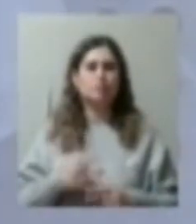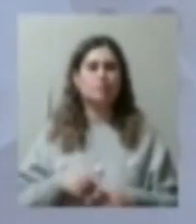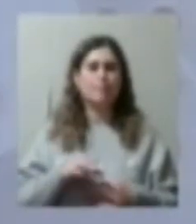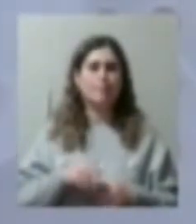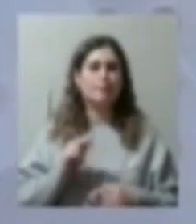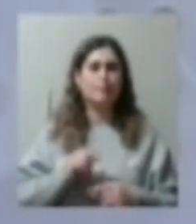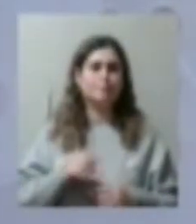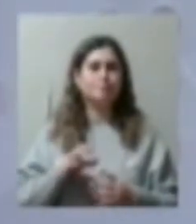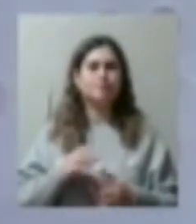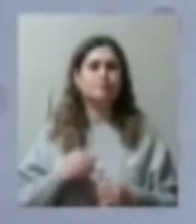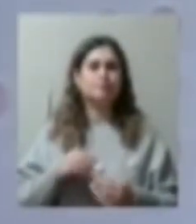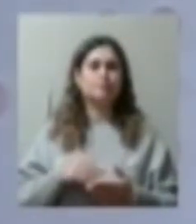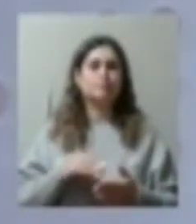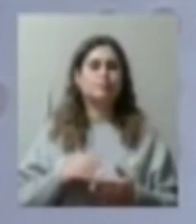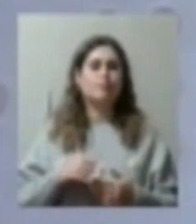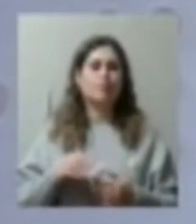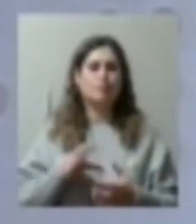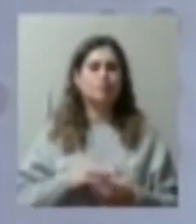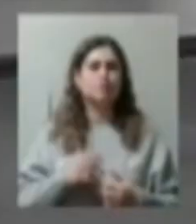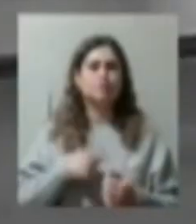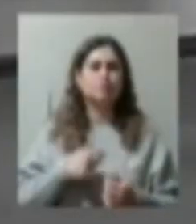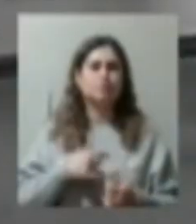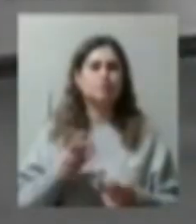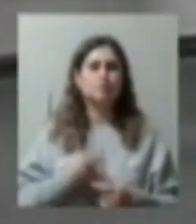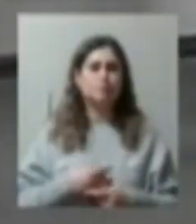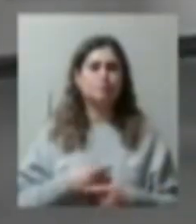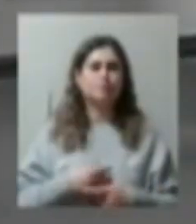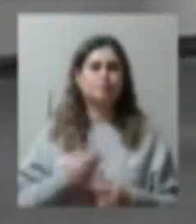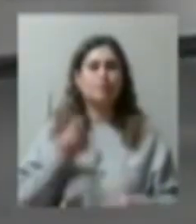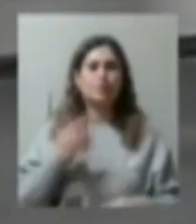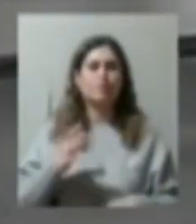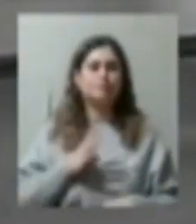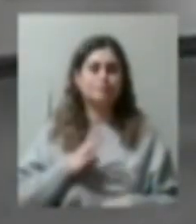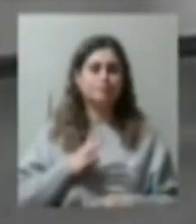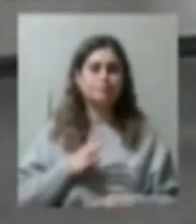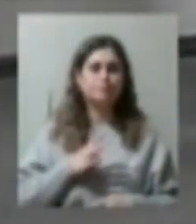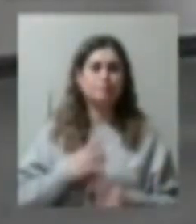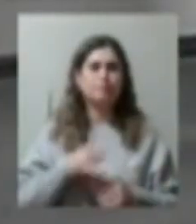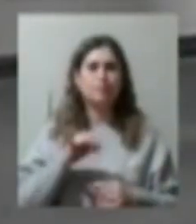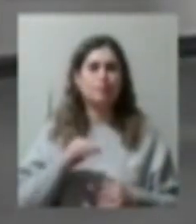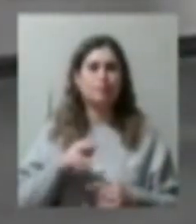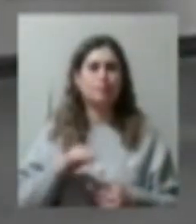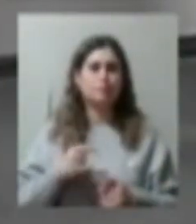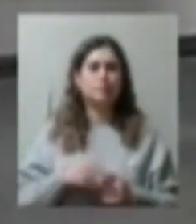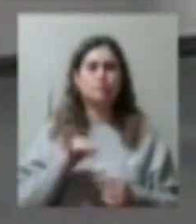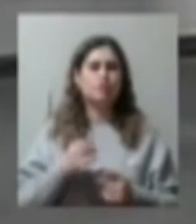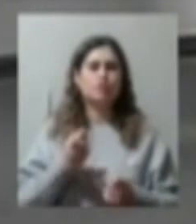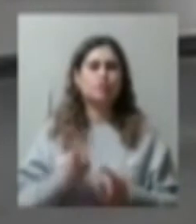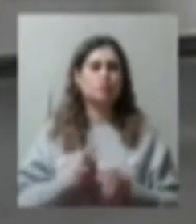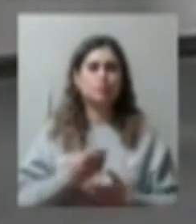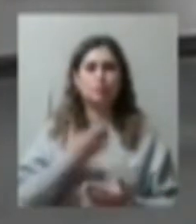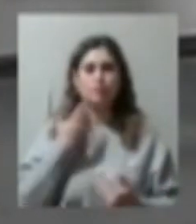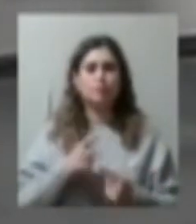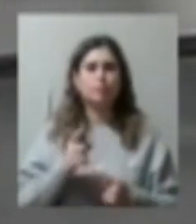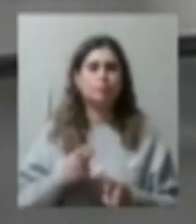себе. Що було раніше і що зараз? Раніше, в принципі, суттєво нічого не змінилося. Чому? Тому